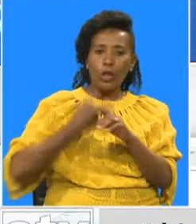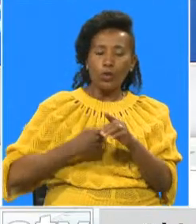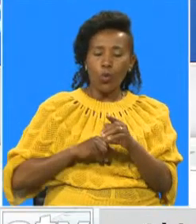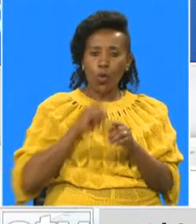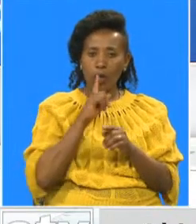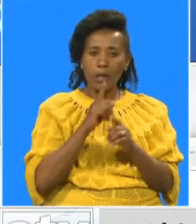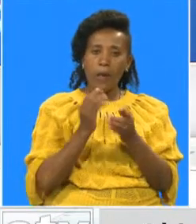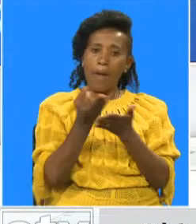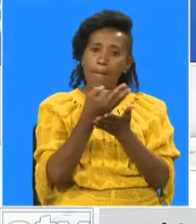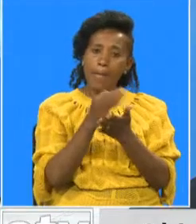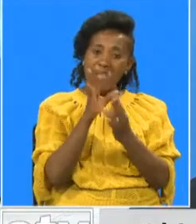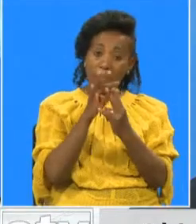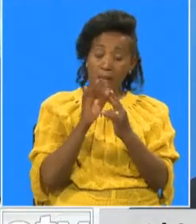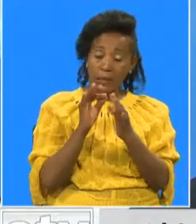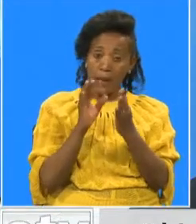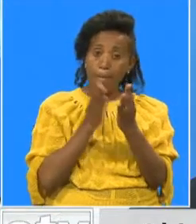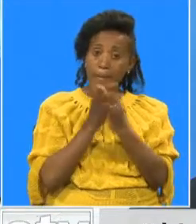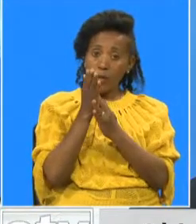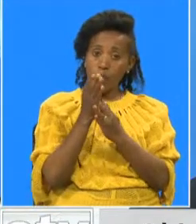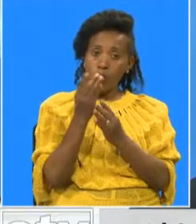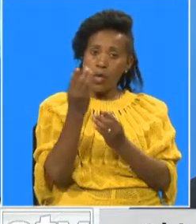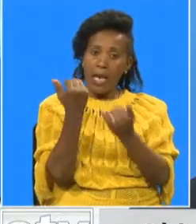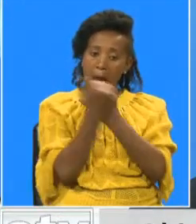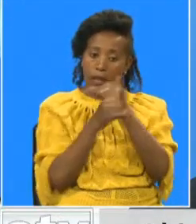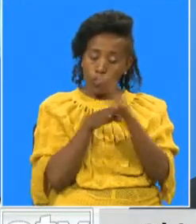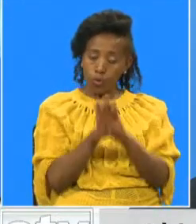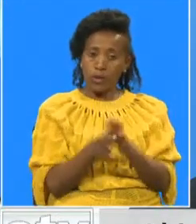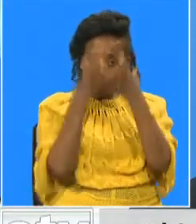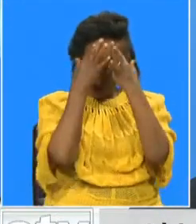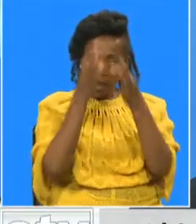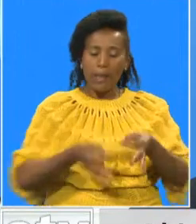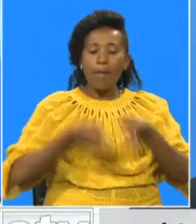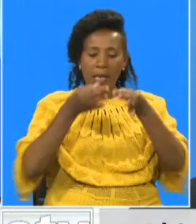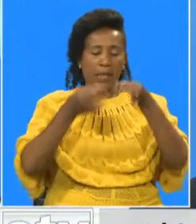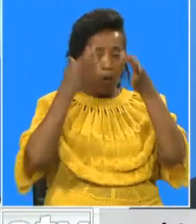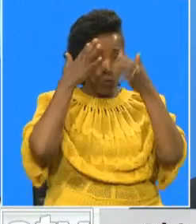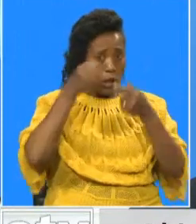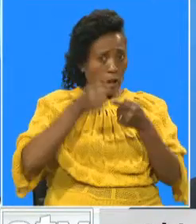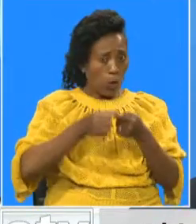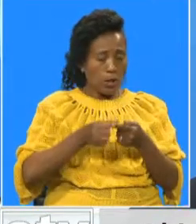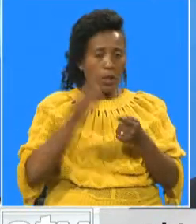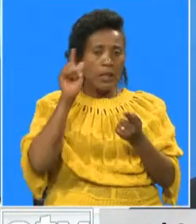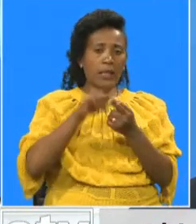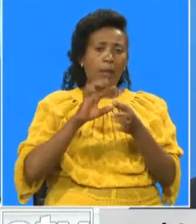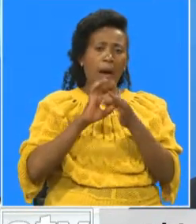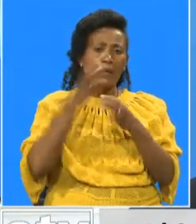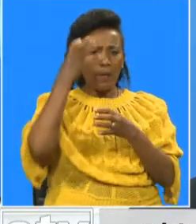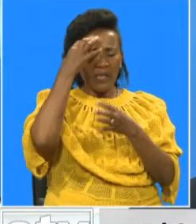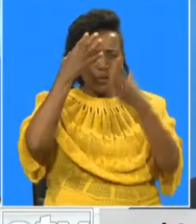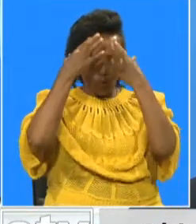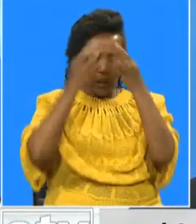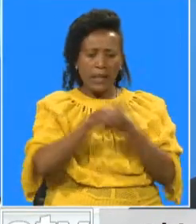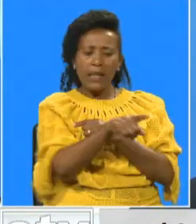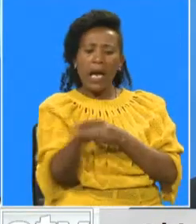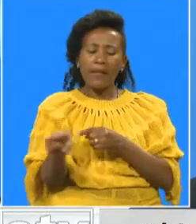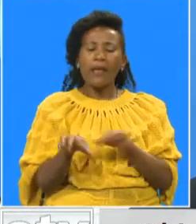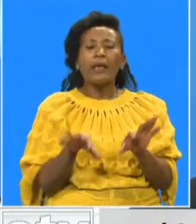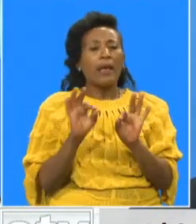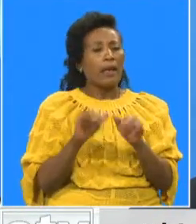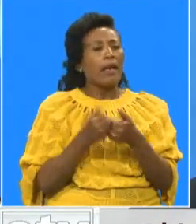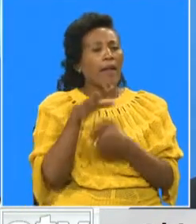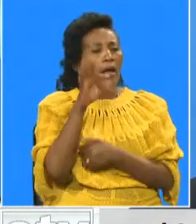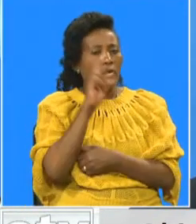ለሁለት ወራት በተመረጠ መልኩ ለሀገር ውስጥ ገበያ እንዲያቀርቡ ውሳኔ ማሳለፉ ይታወሳልና እንደ ማህበር ይህንን የመንግስት ውሳኔ እናንተ እንዴት